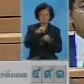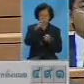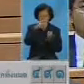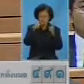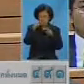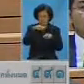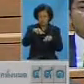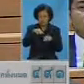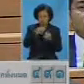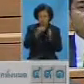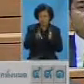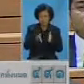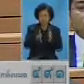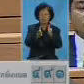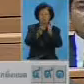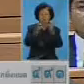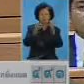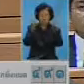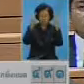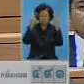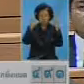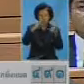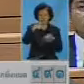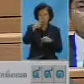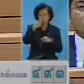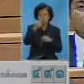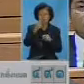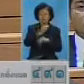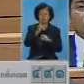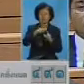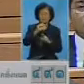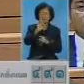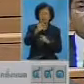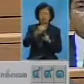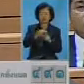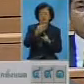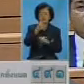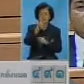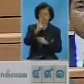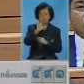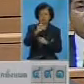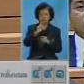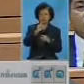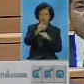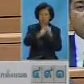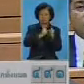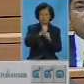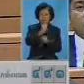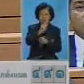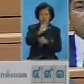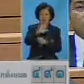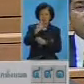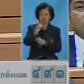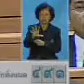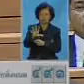แก้ไขปัญหาของรัฐมนตรีไปพูดในเมื่อวันที่9สิงหาคม2555บอกว่า